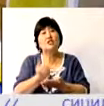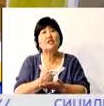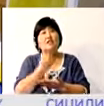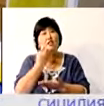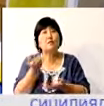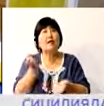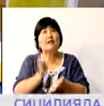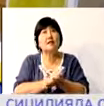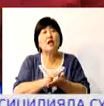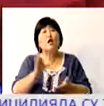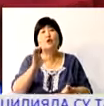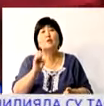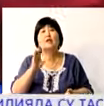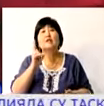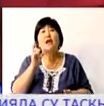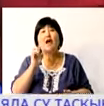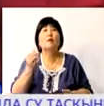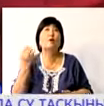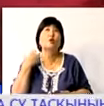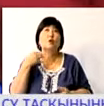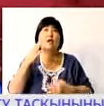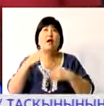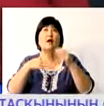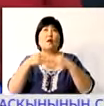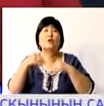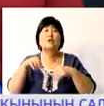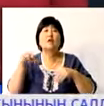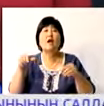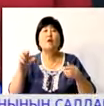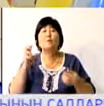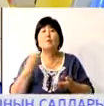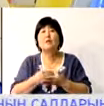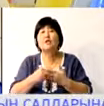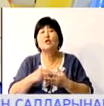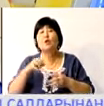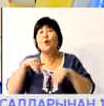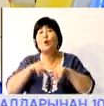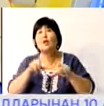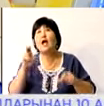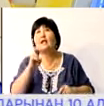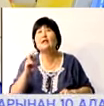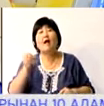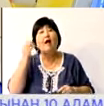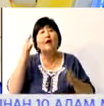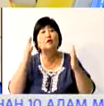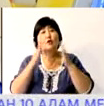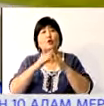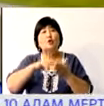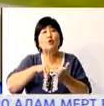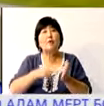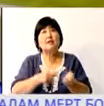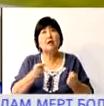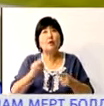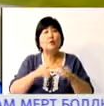танысты. Смағұл Ысқақов атындағы Қызылорда құрылыс және бизнес колледжінің өндірістік оқыту шебері Әділет Жүсіпов ақылды үй жобасына келіпті.